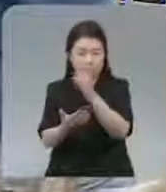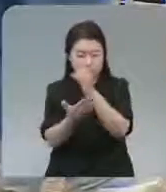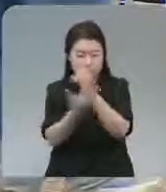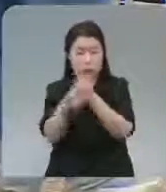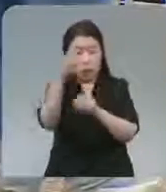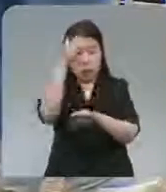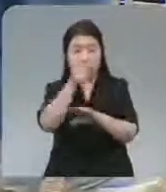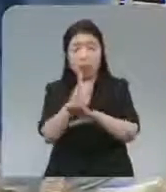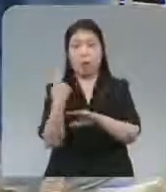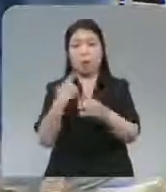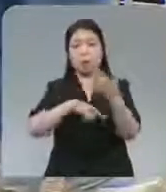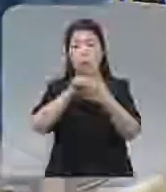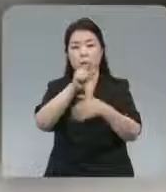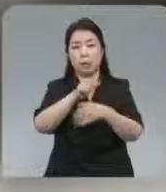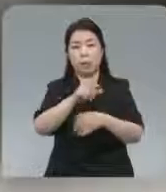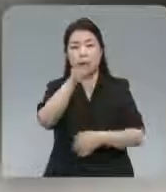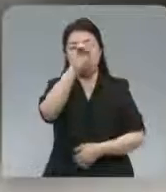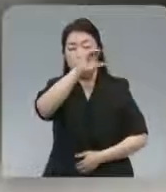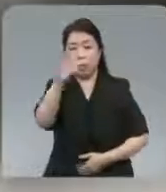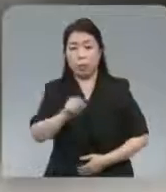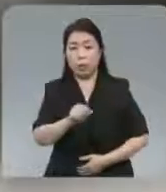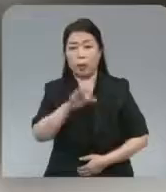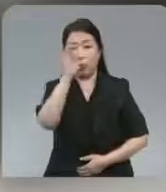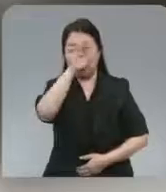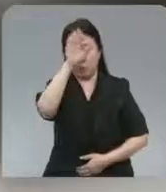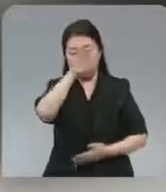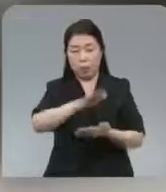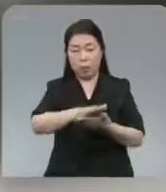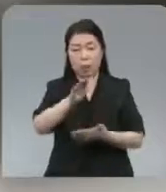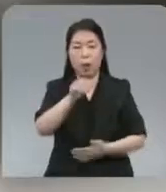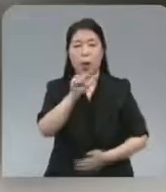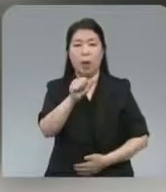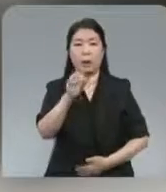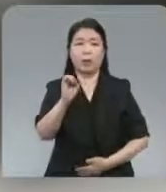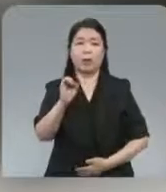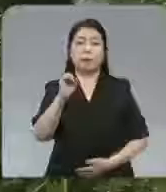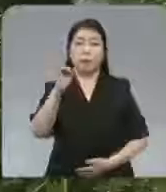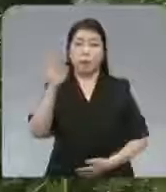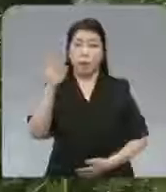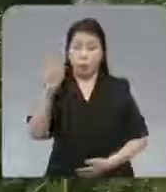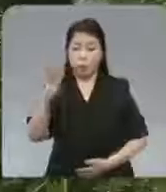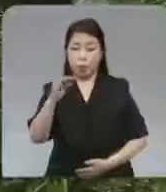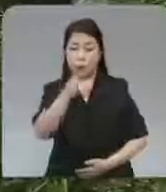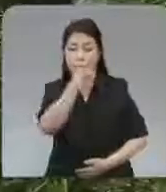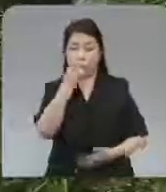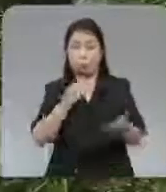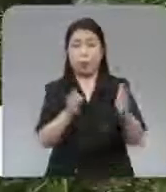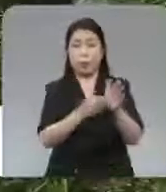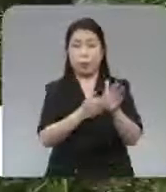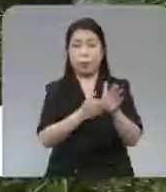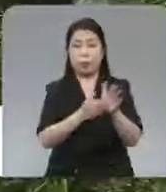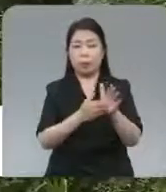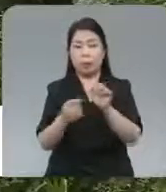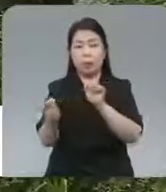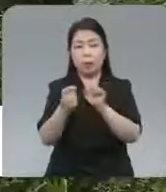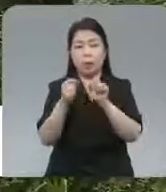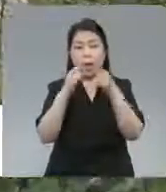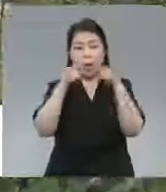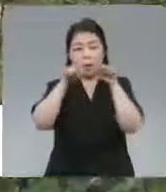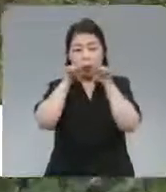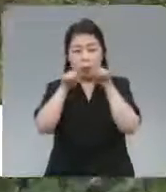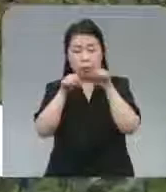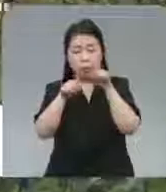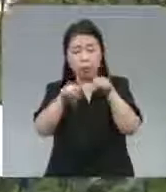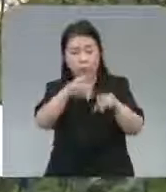yang berwenang mengatakan terdapat laporan tentang dugaan penyebaran flu babi Afrika di sebuah peternakan babi di gosong provinsi